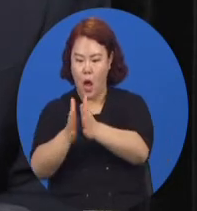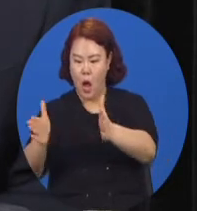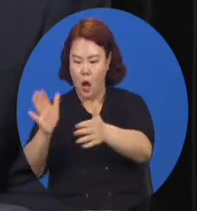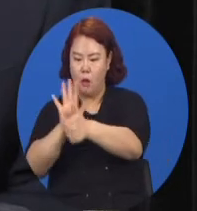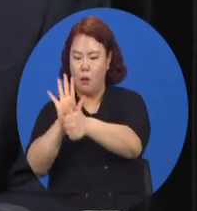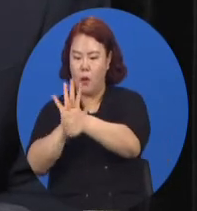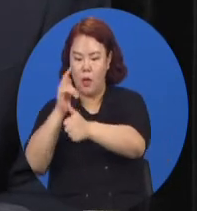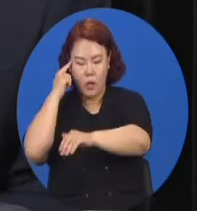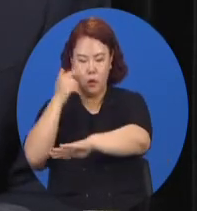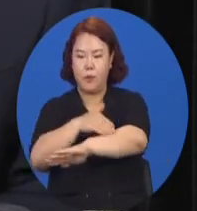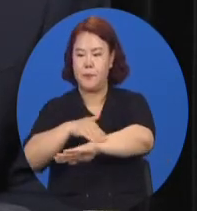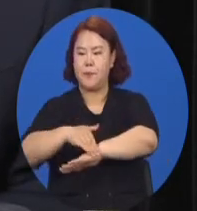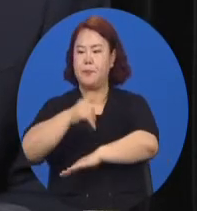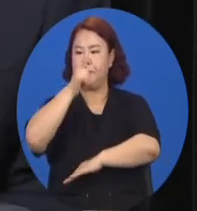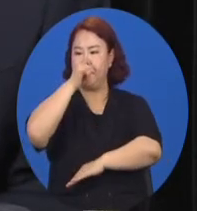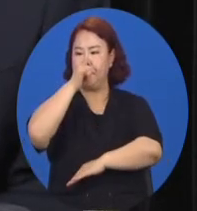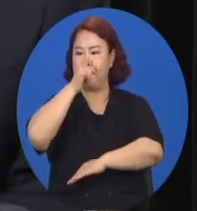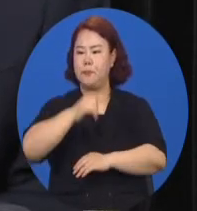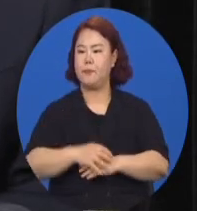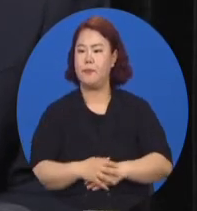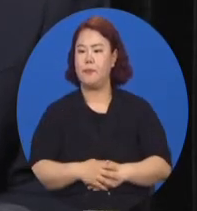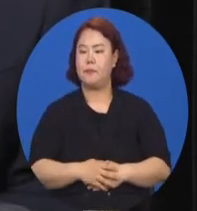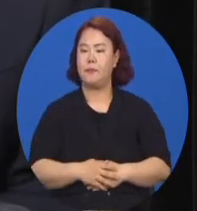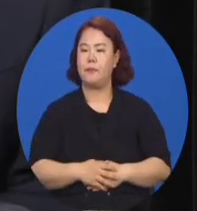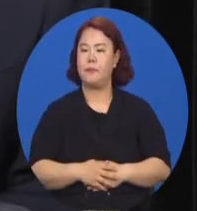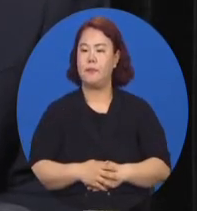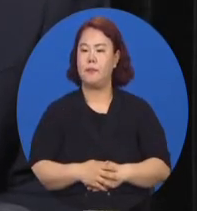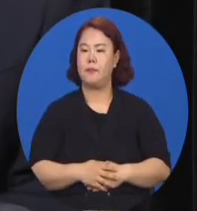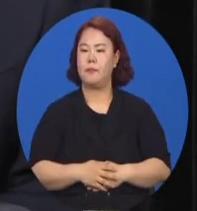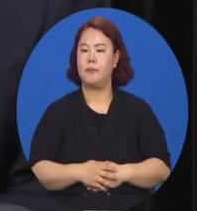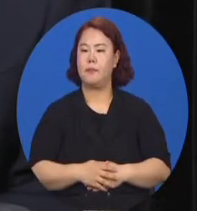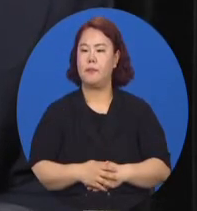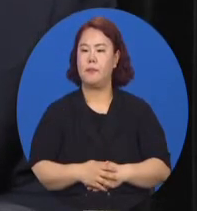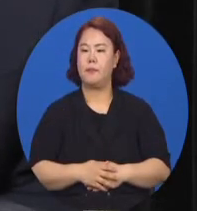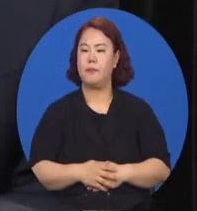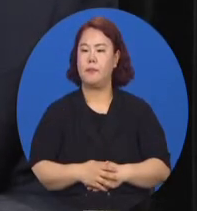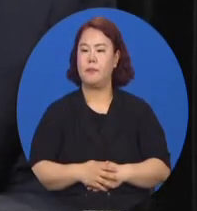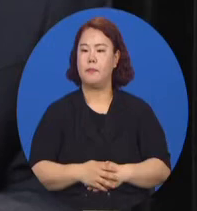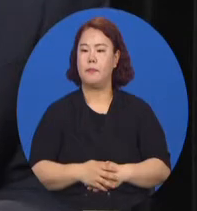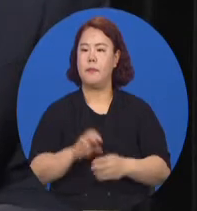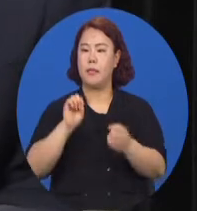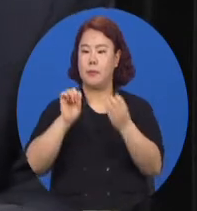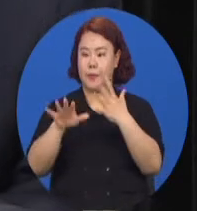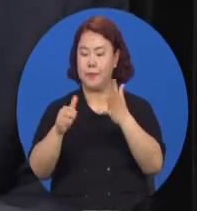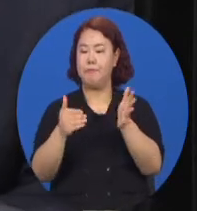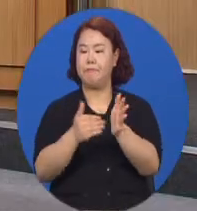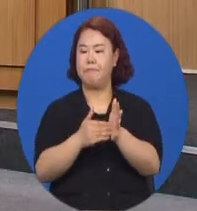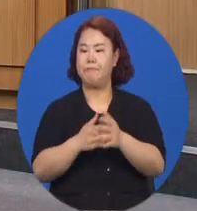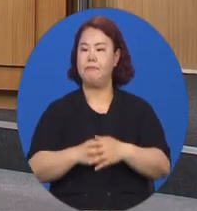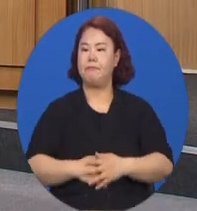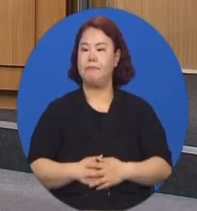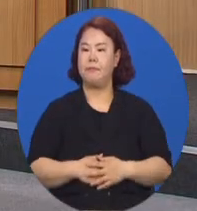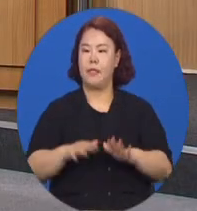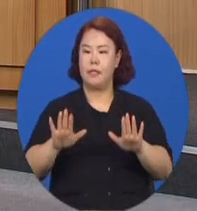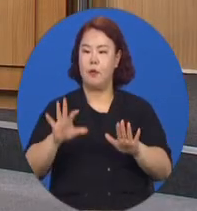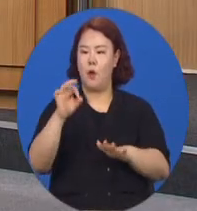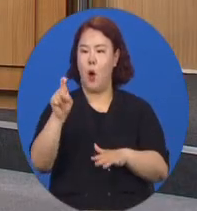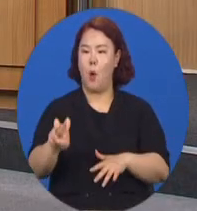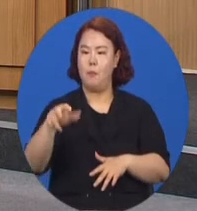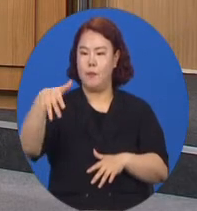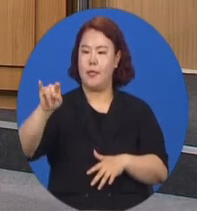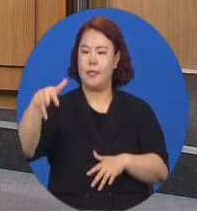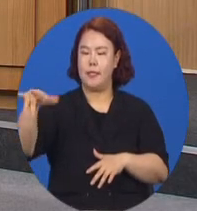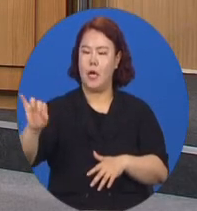할 그런 계획으로 지금 열심히 추진을 해나가고 있습니다. 네, 답변 거기까지 듣겠습니다. 자, 이번에는 엄재창